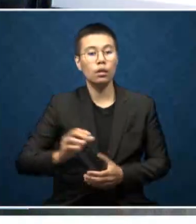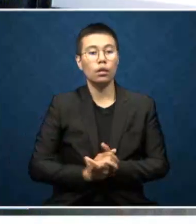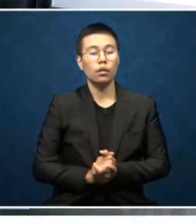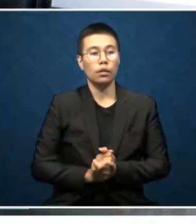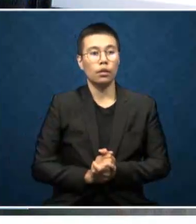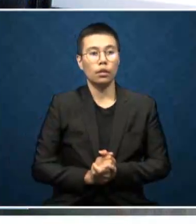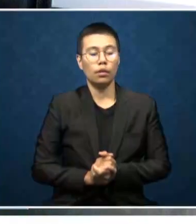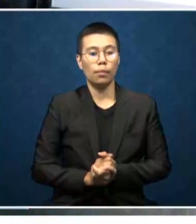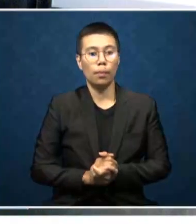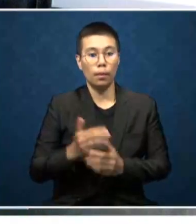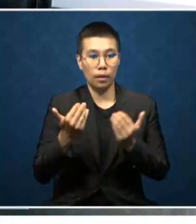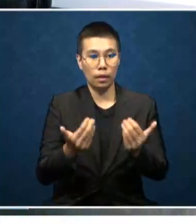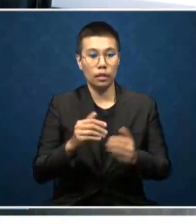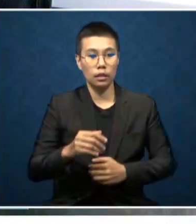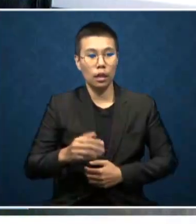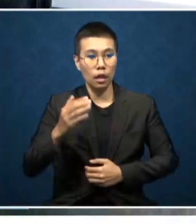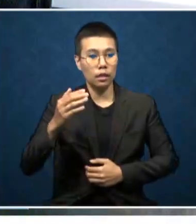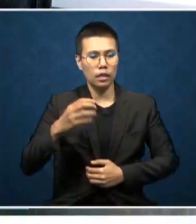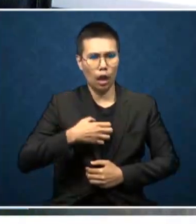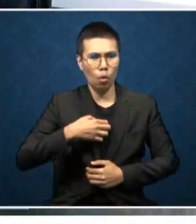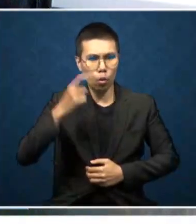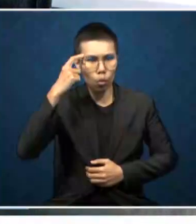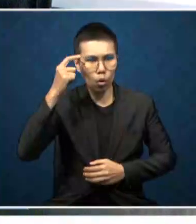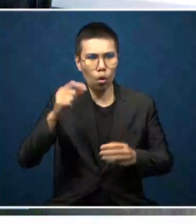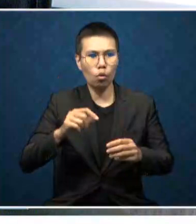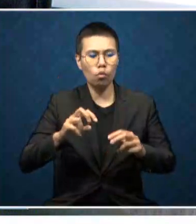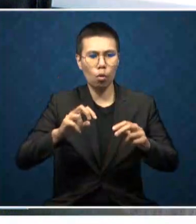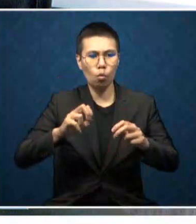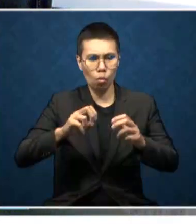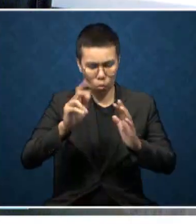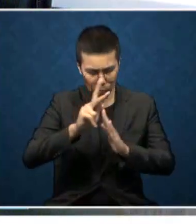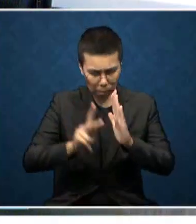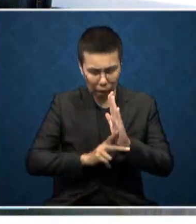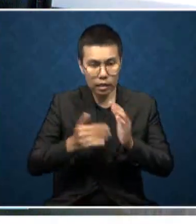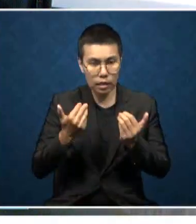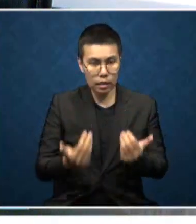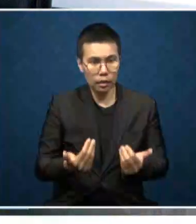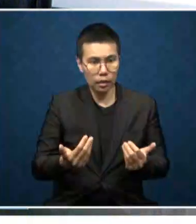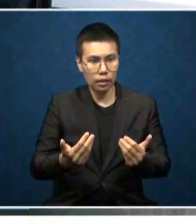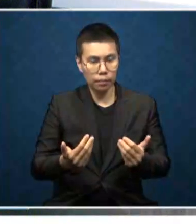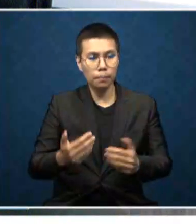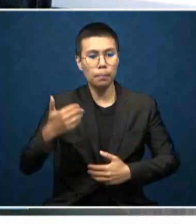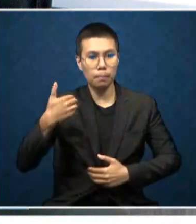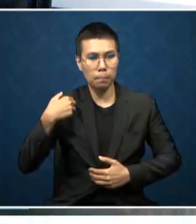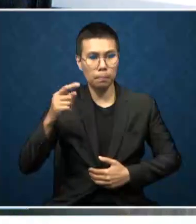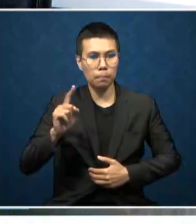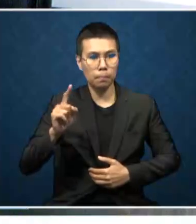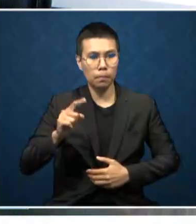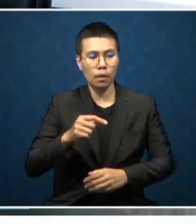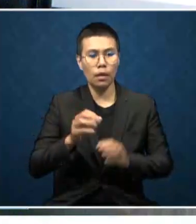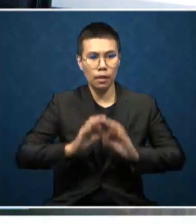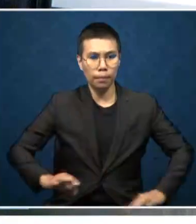คืบหน้าของการดำเนินการในตามกฎหมายฉบับนี้และในกฎหมายฉบับนี้ยังให้ความสำคัญ